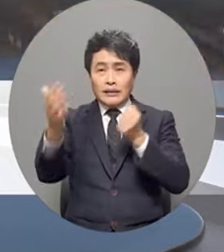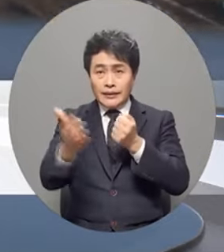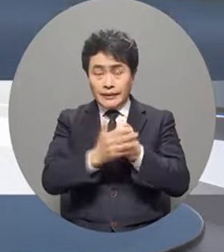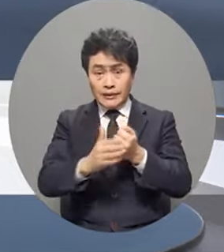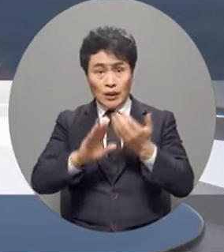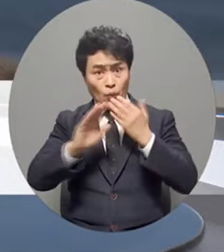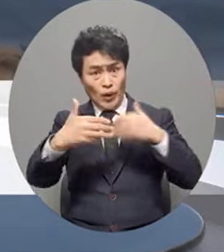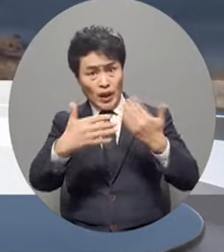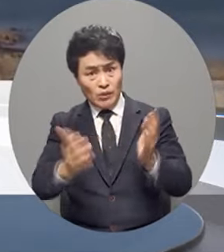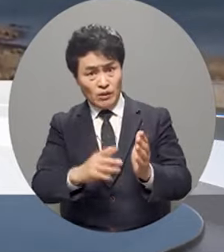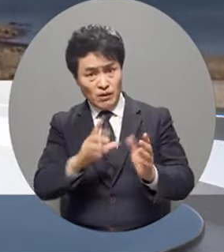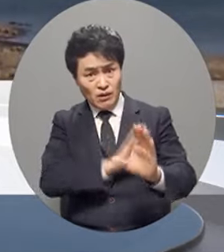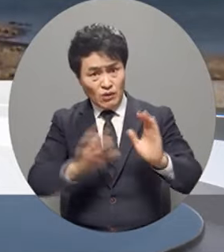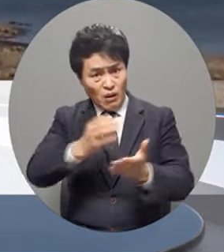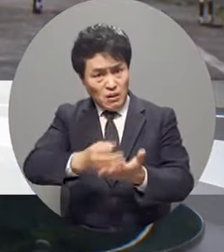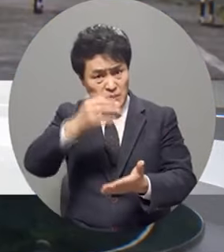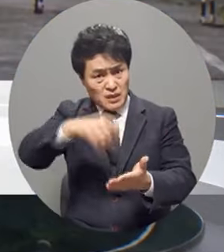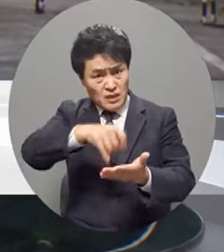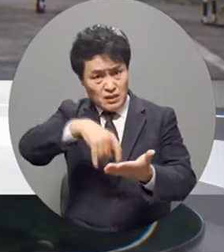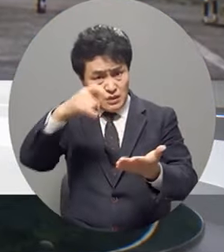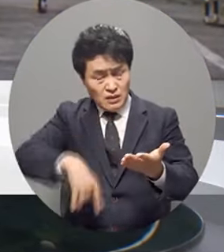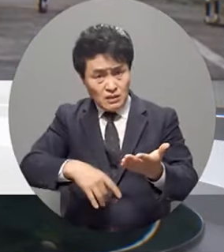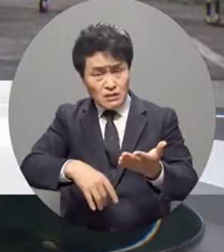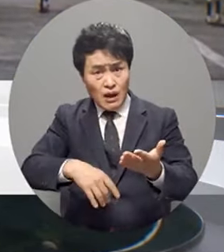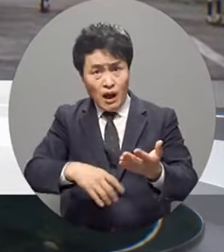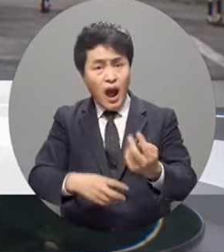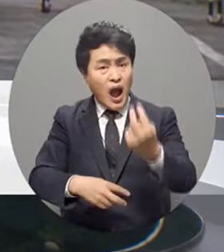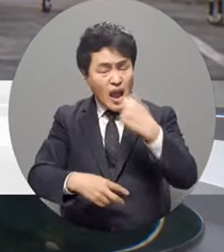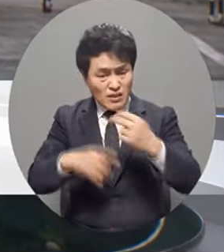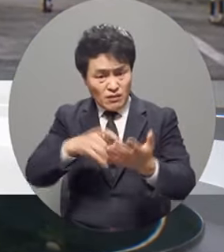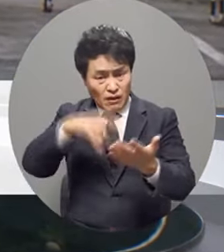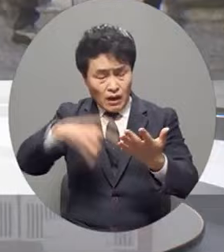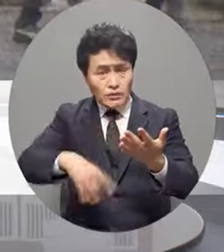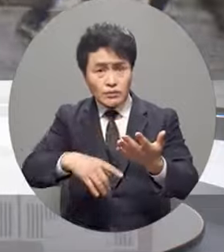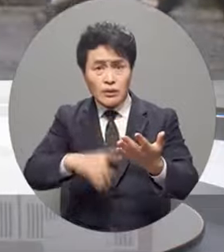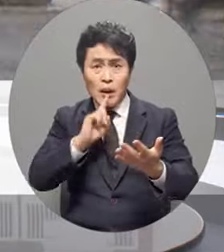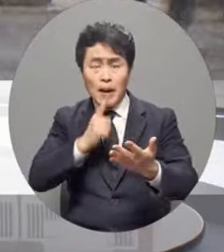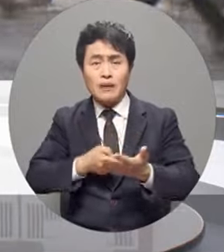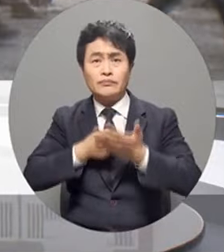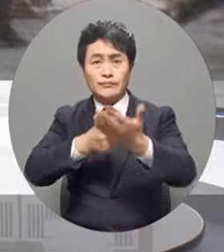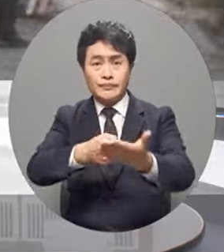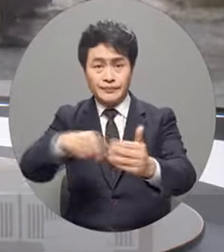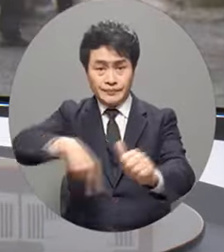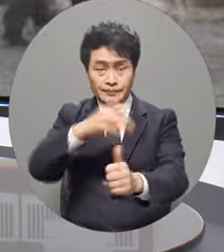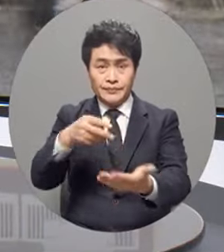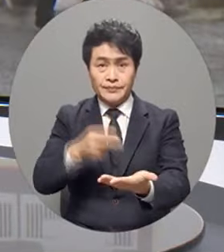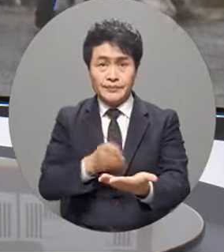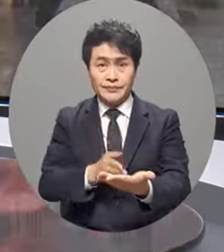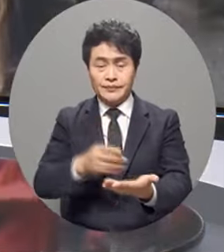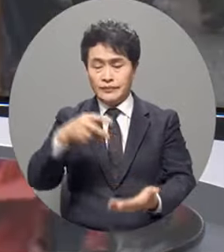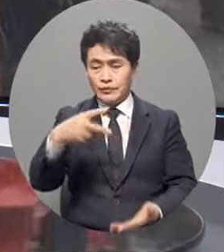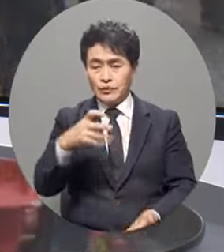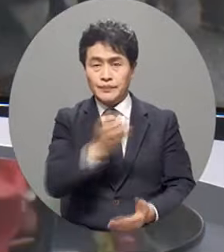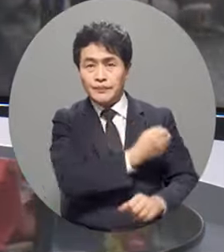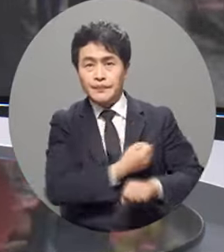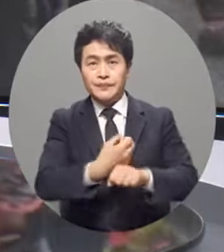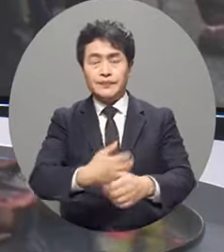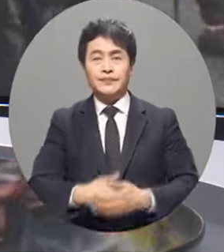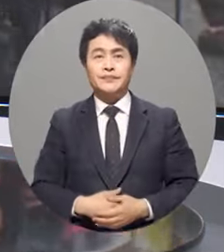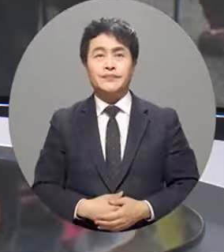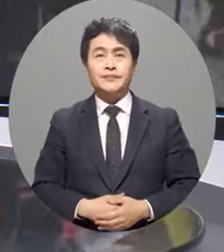외국인들에게만 더 비싼 요금을 받는 이중 가격제를 도입해야 한다는 목소리도 나오고 있습니다. 도쿄에서 현영준 특파원이